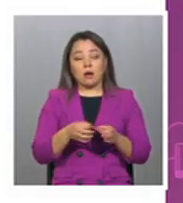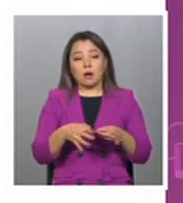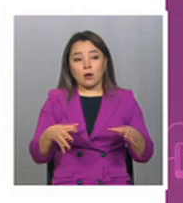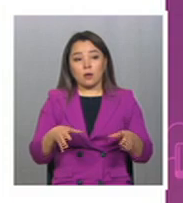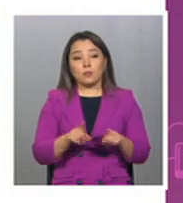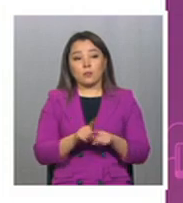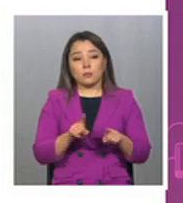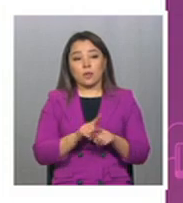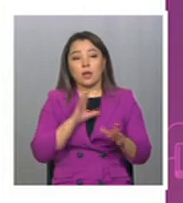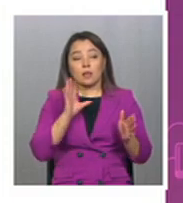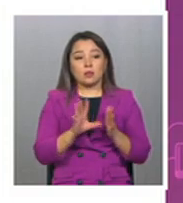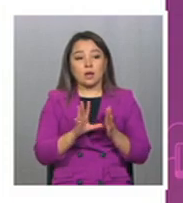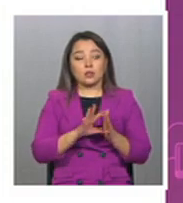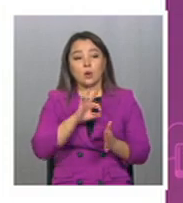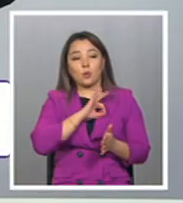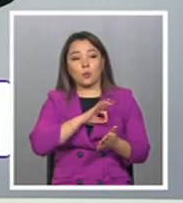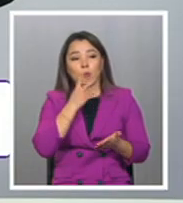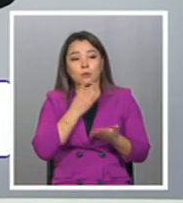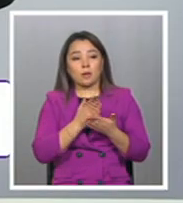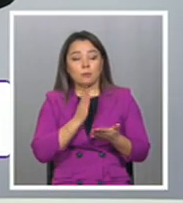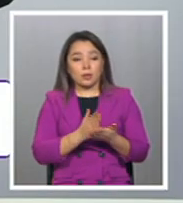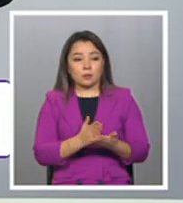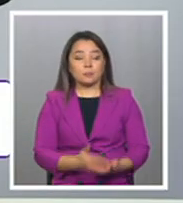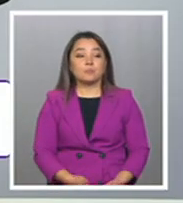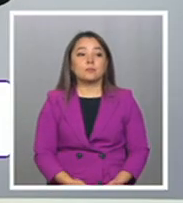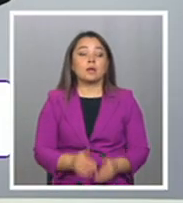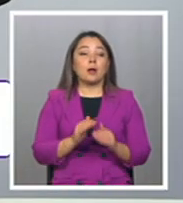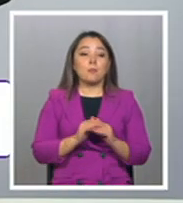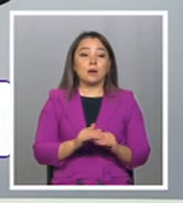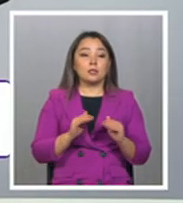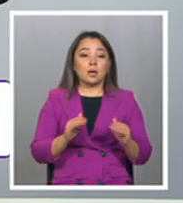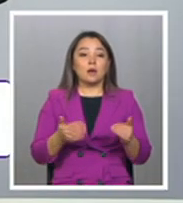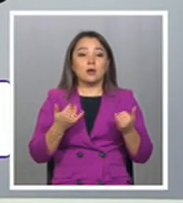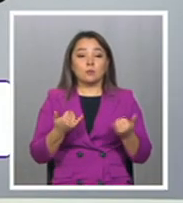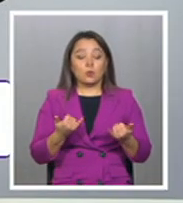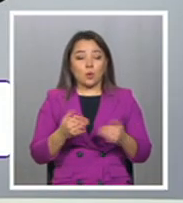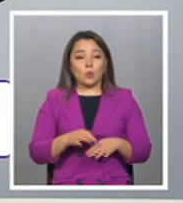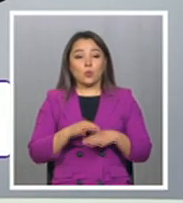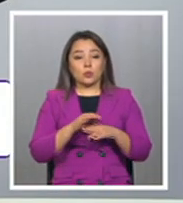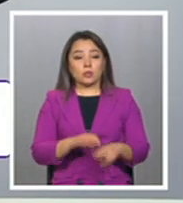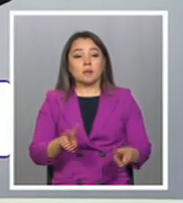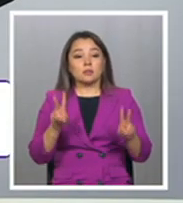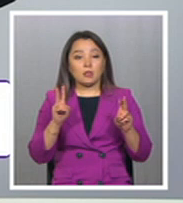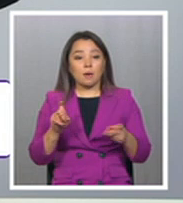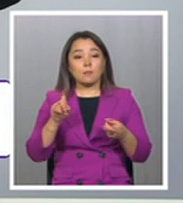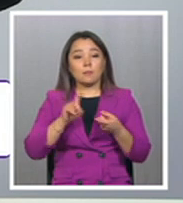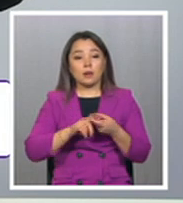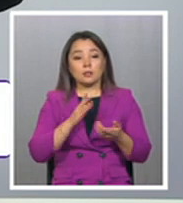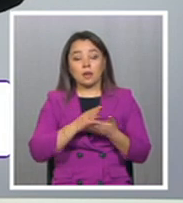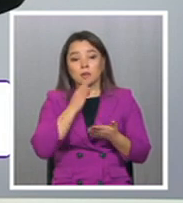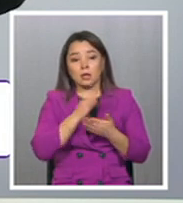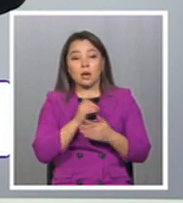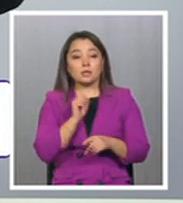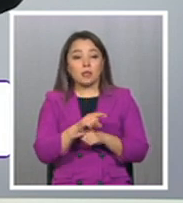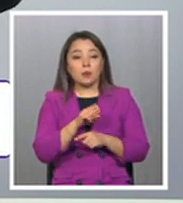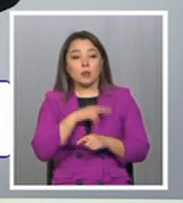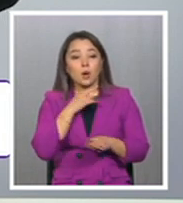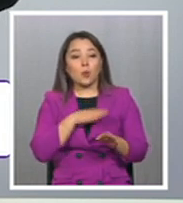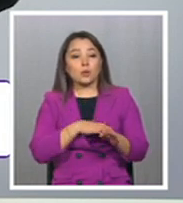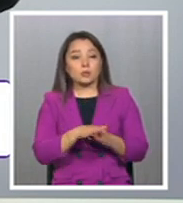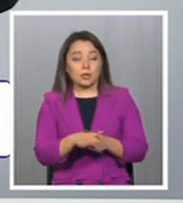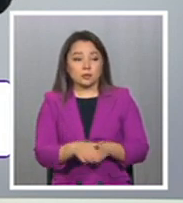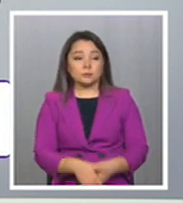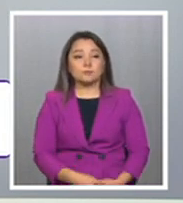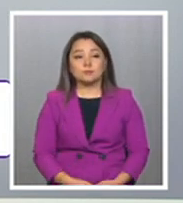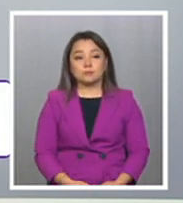энергиясын қолданылады. Балалар, бүгінгі өткен тақырыбымызға байланысты тапсырмалар орындайық.